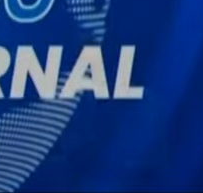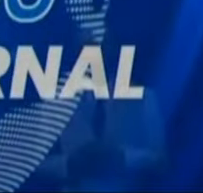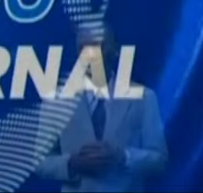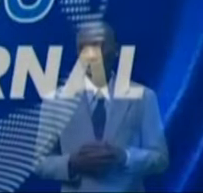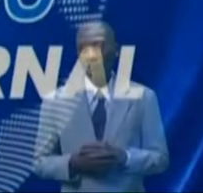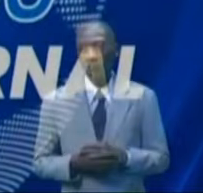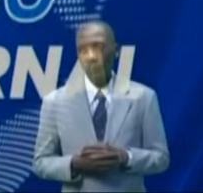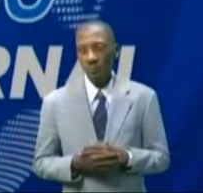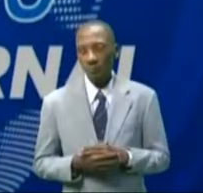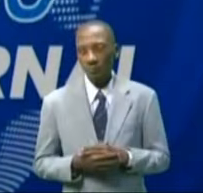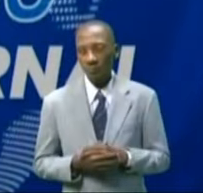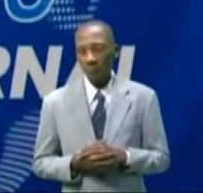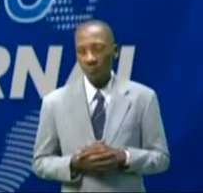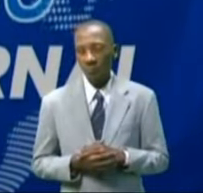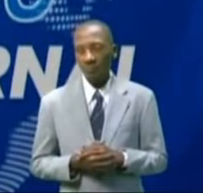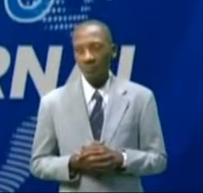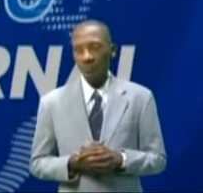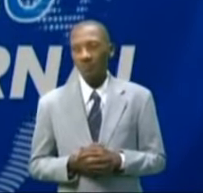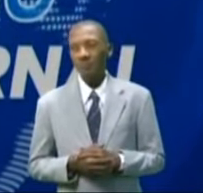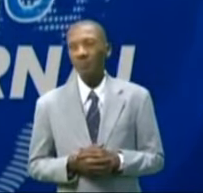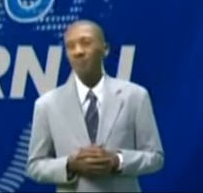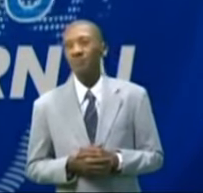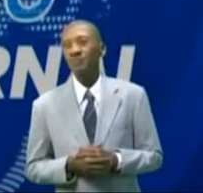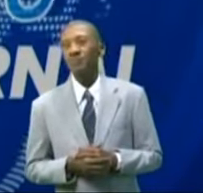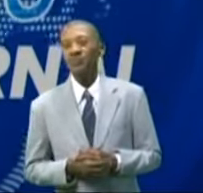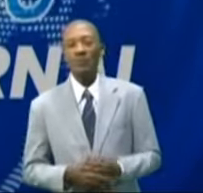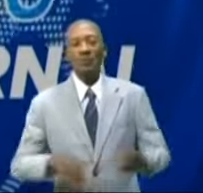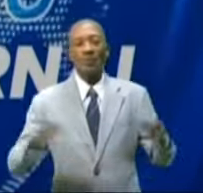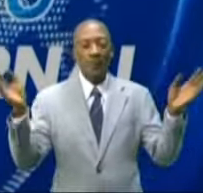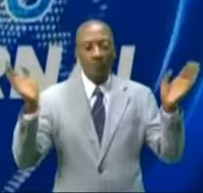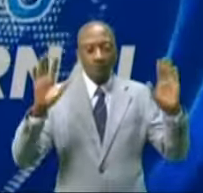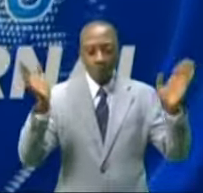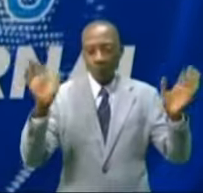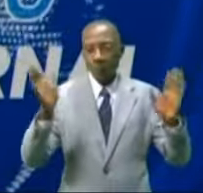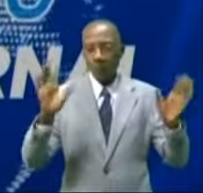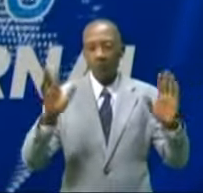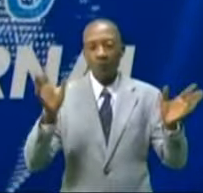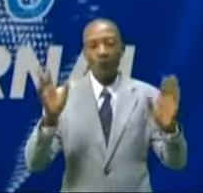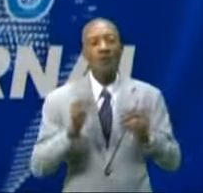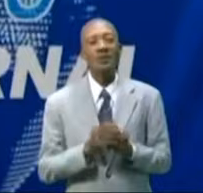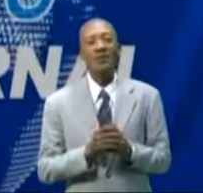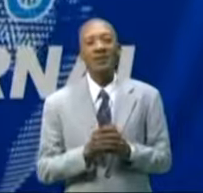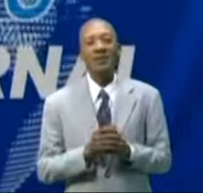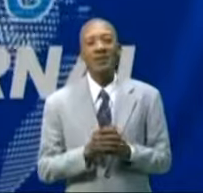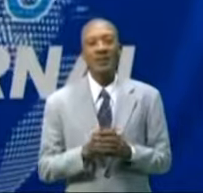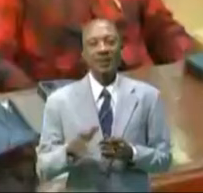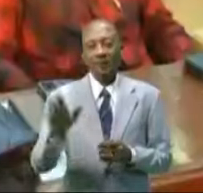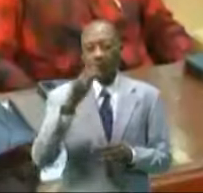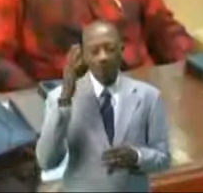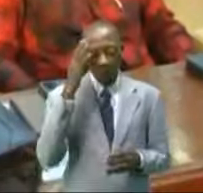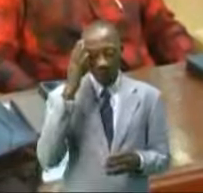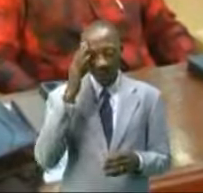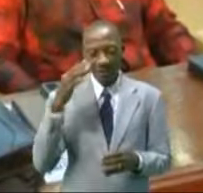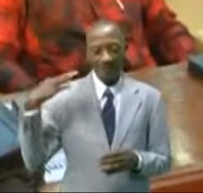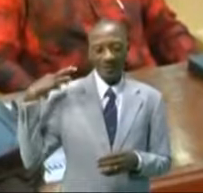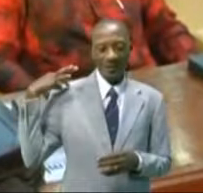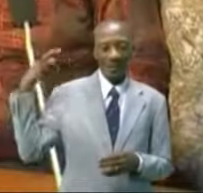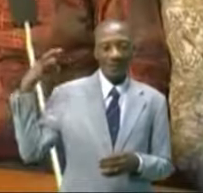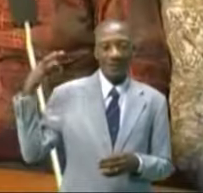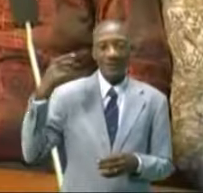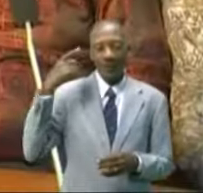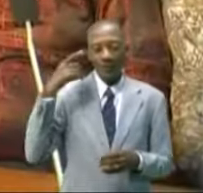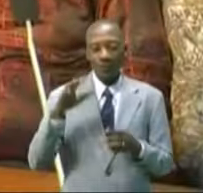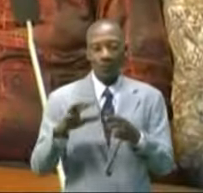Bonjour à tous à la une de ce journal. La fin du suspense quant à la désignation du candidat de l'Union sacrée au perchoir de la Chambre basse